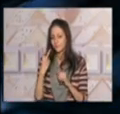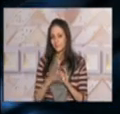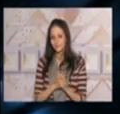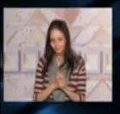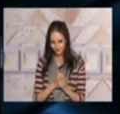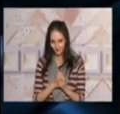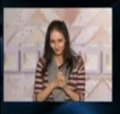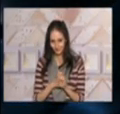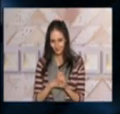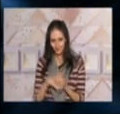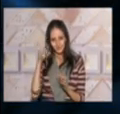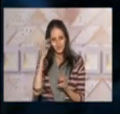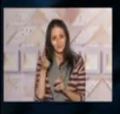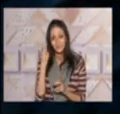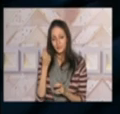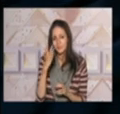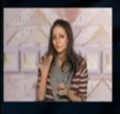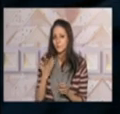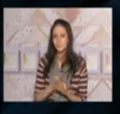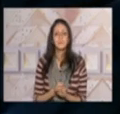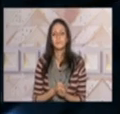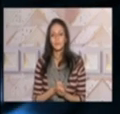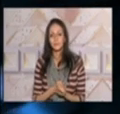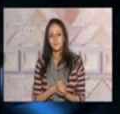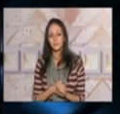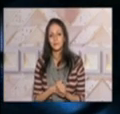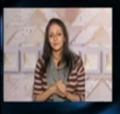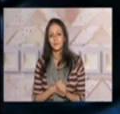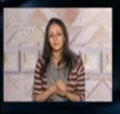في الابتكار والإبداع دي بالذات. لا هقول لحضرتك حالاً.